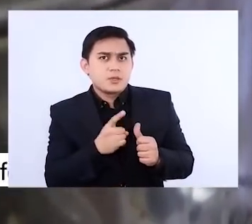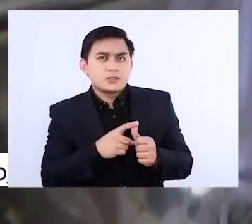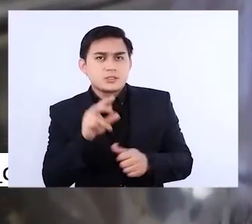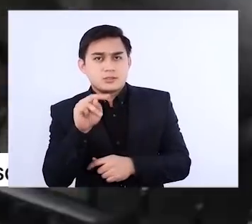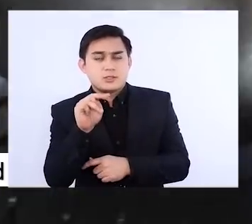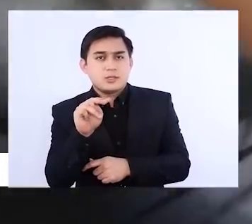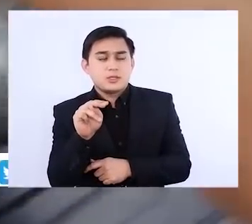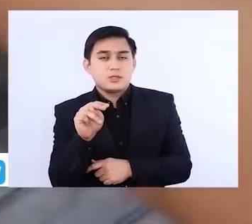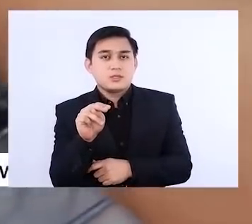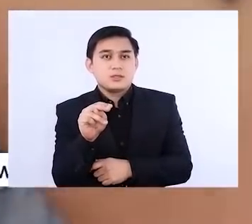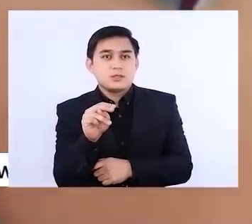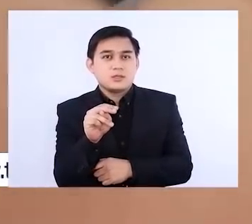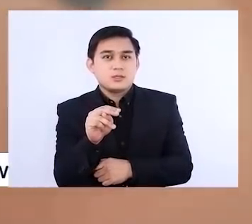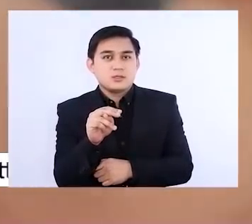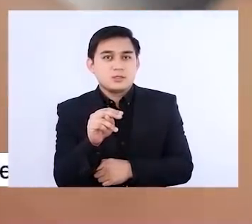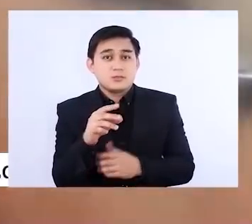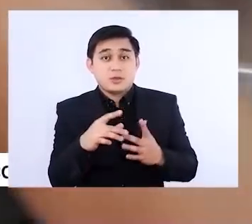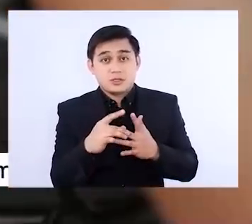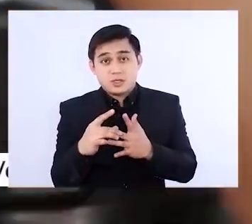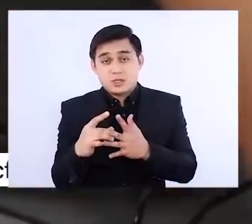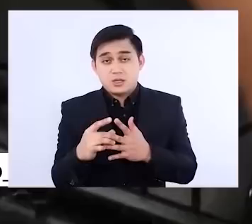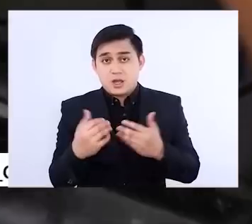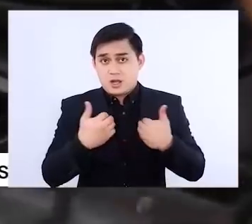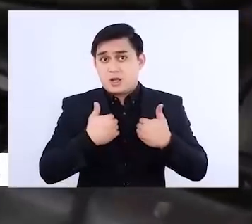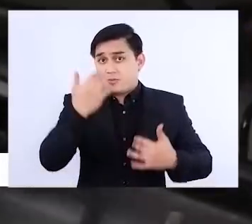nung nagkaroon ng pandemic.